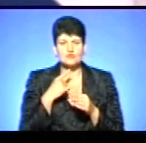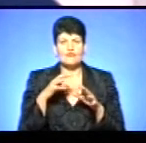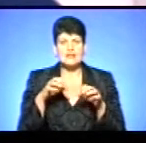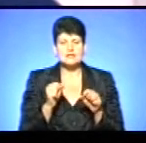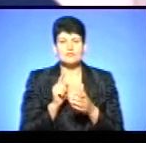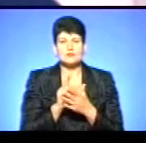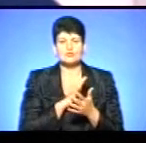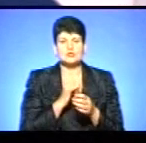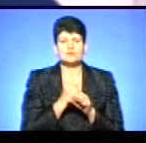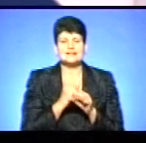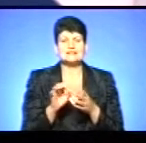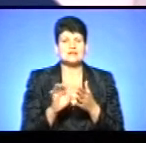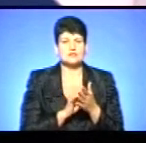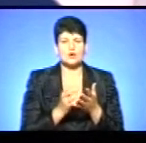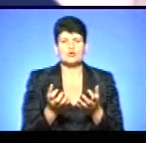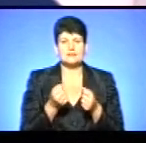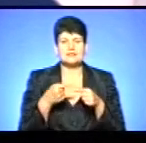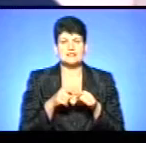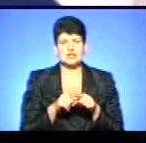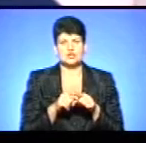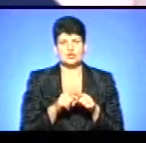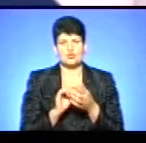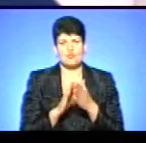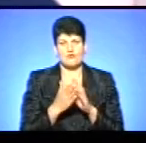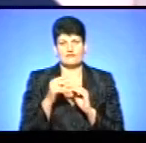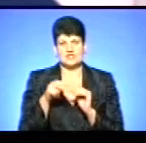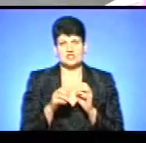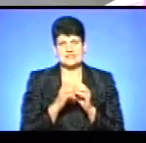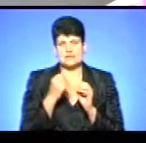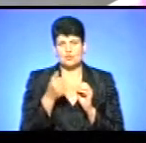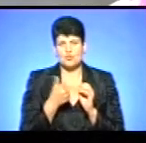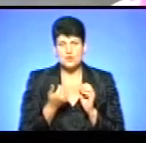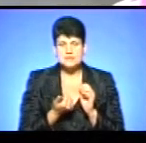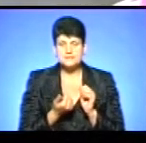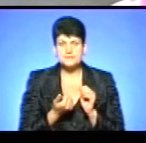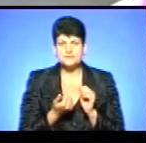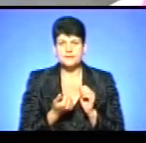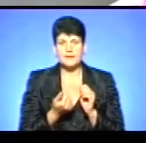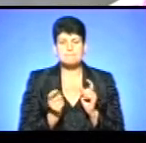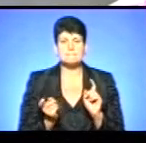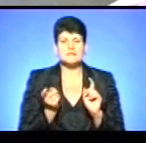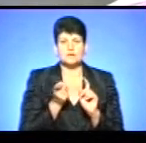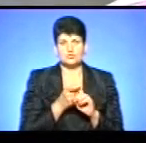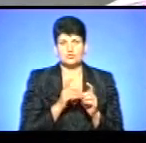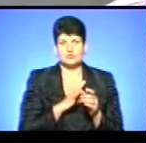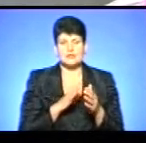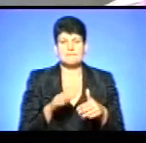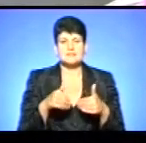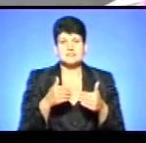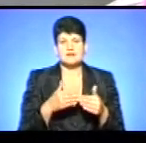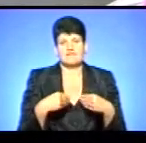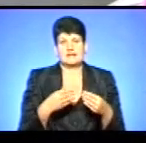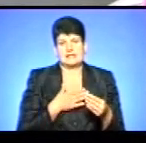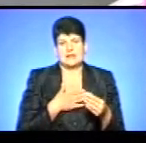одразу, як отримали технічні умови у 2010 році. Підключення відбувалося на підставі виданих нами технічних